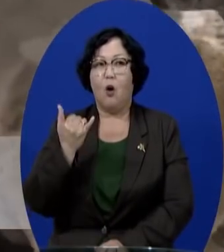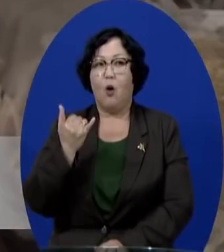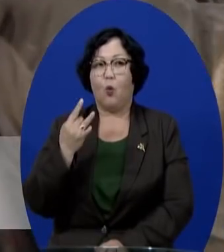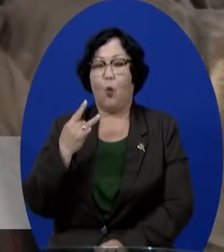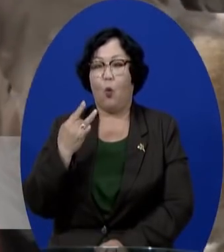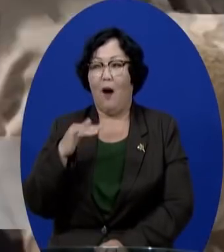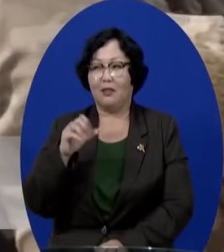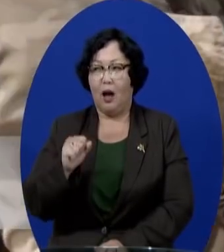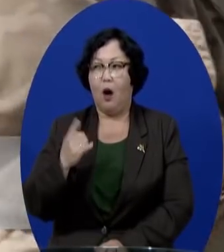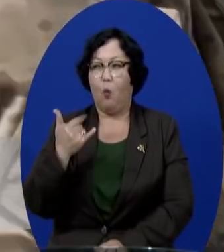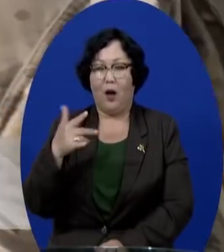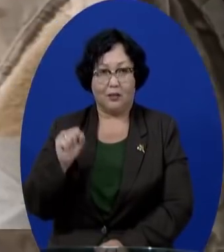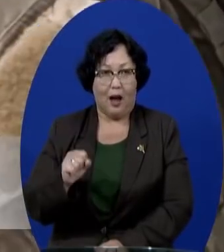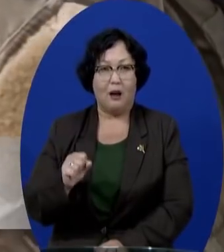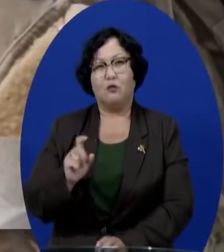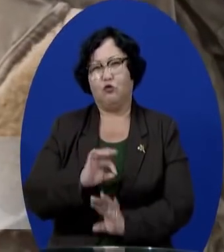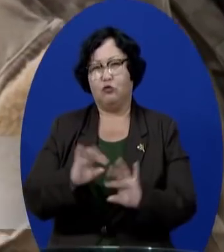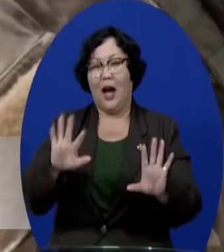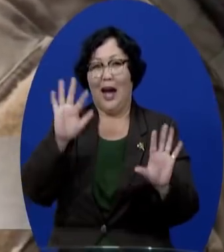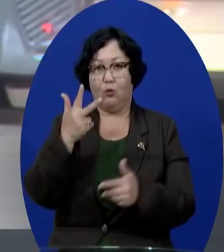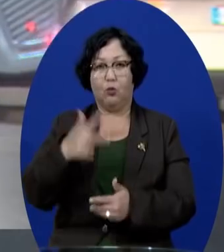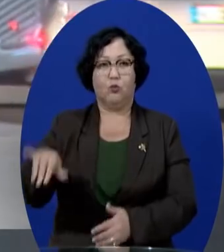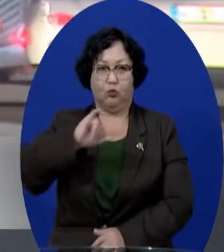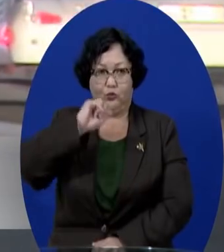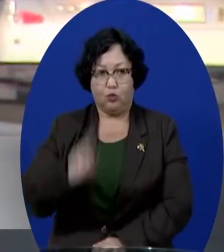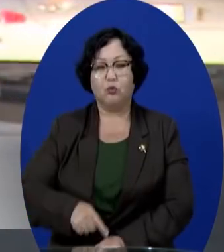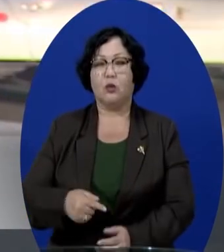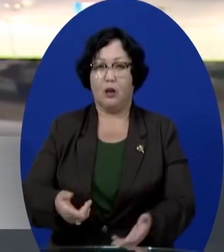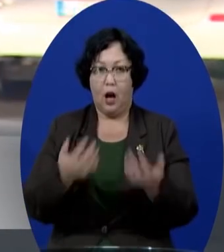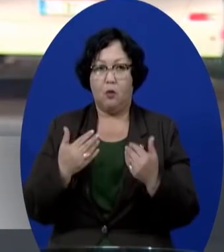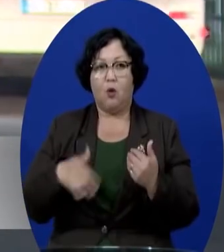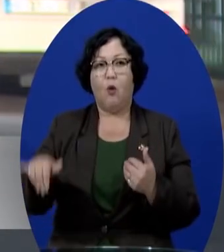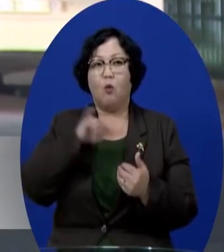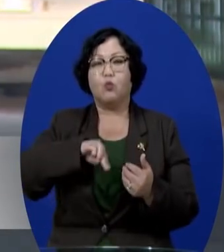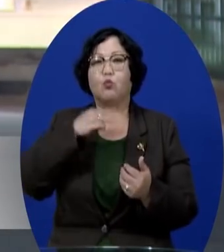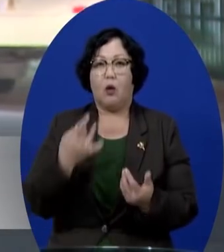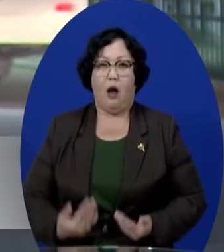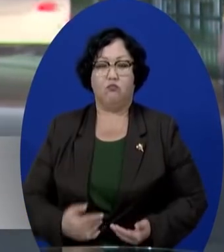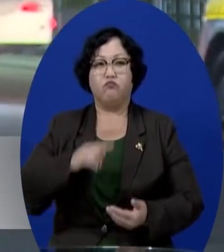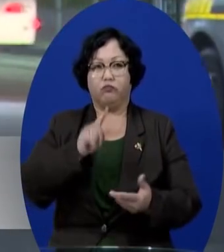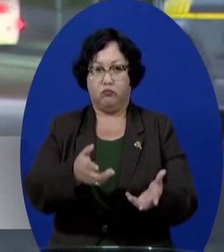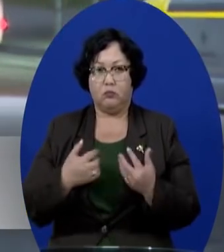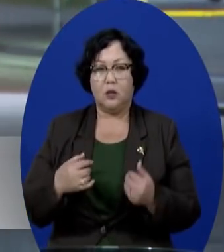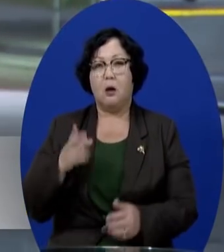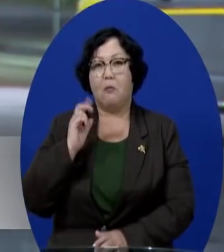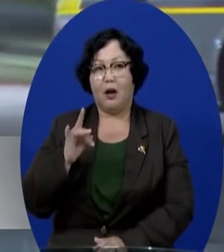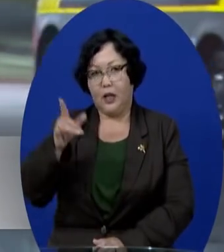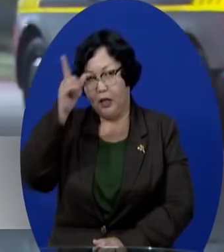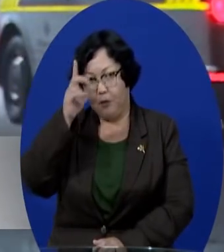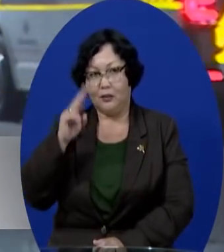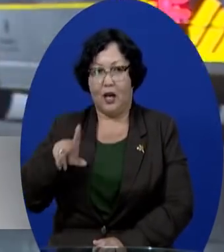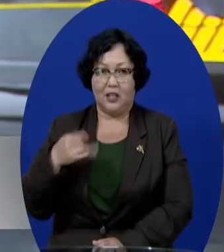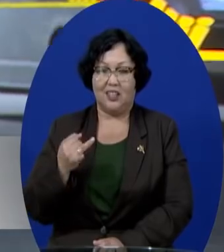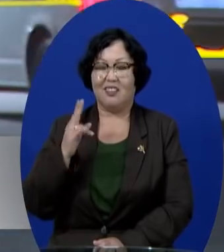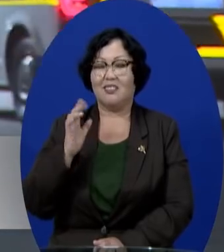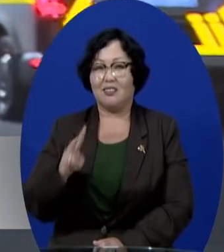зэрэг 13 улс зөвшөөрч эхний ээлжийн дүрвөгчдийг хүлээж авч байна. Бахрайн, Британи, Дани, Герман, Итали,